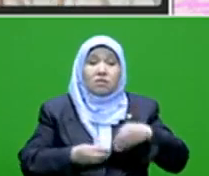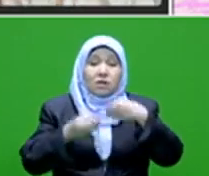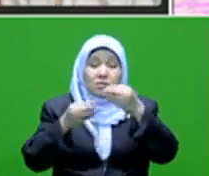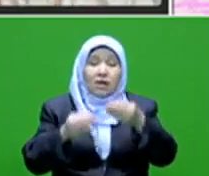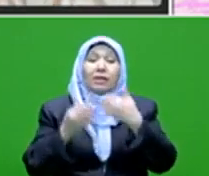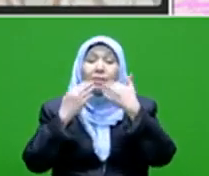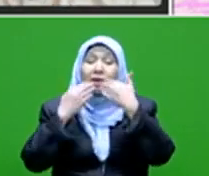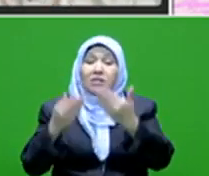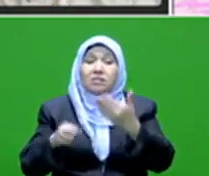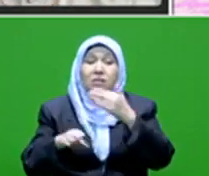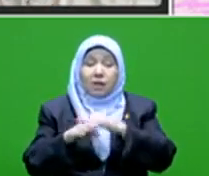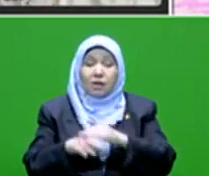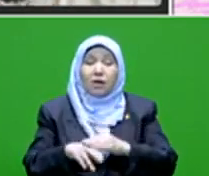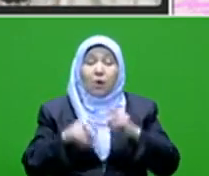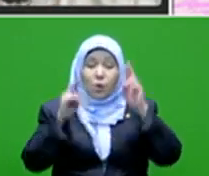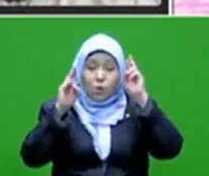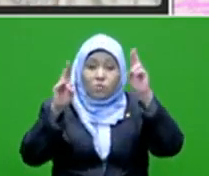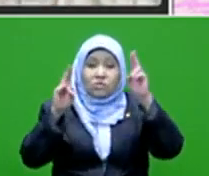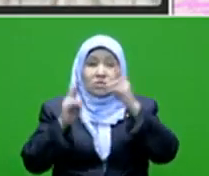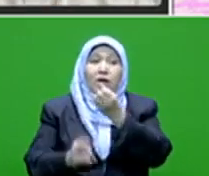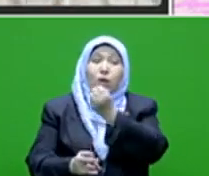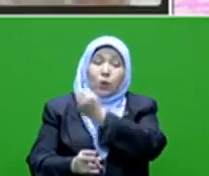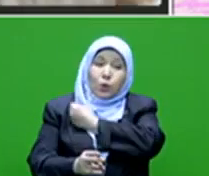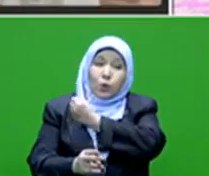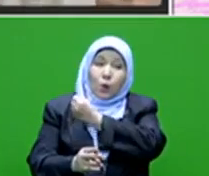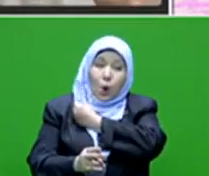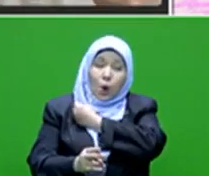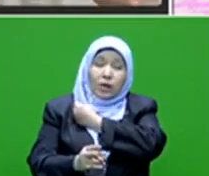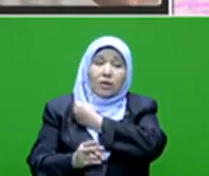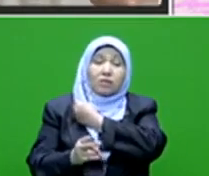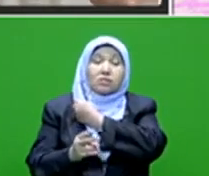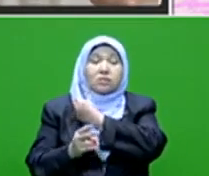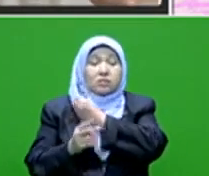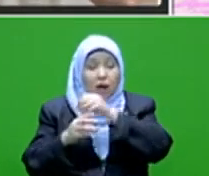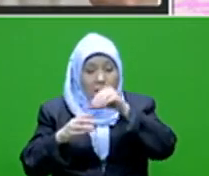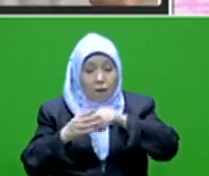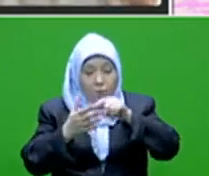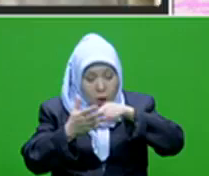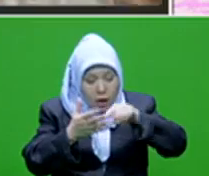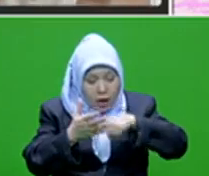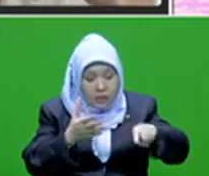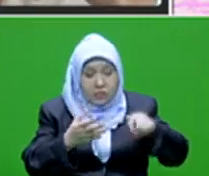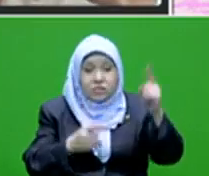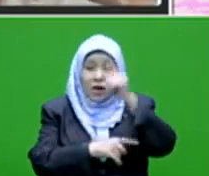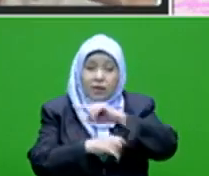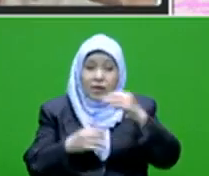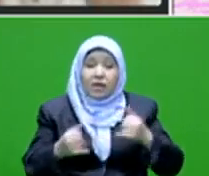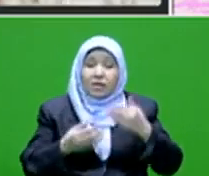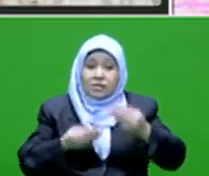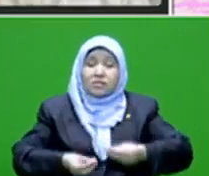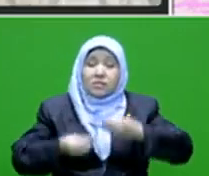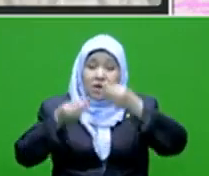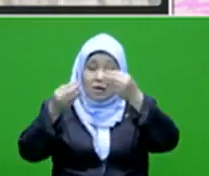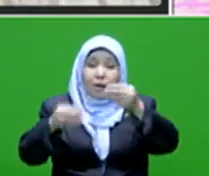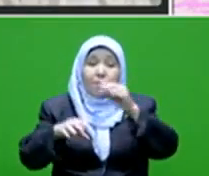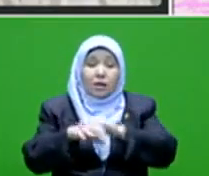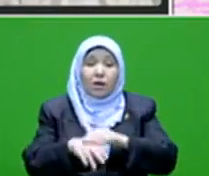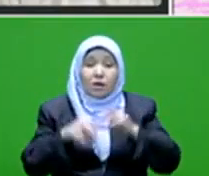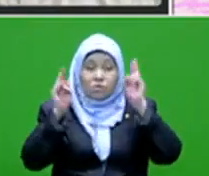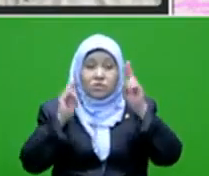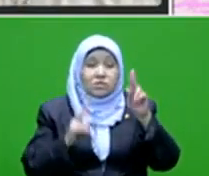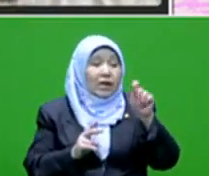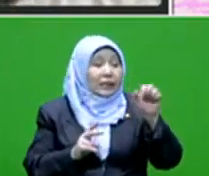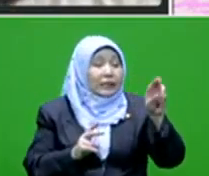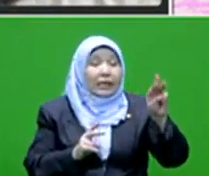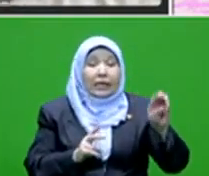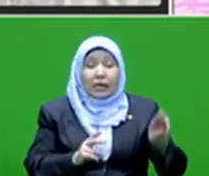kasih diucapkan pada Ustaz Don sudi bersama dalam ulang kaji hari ini, Ustaz, dan saya serahkan pada Ustaz Tir. Baik, terima